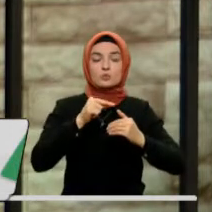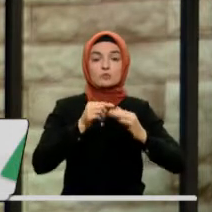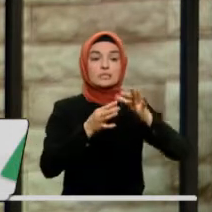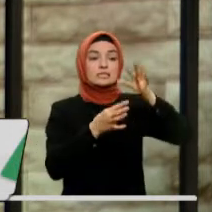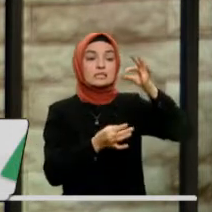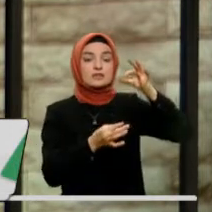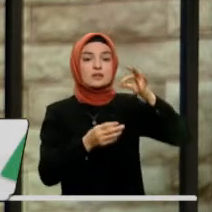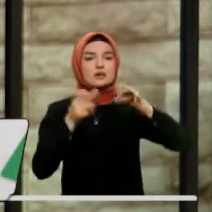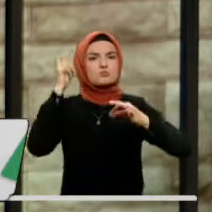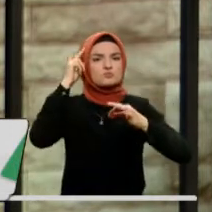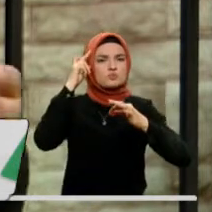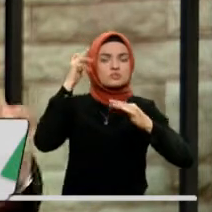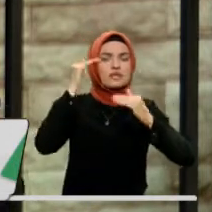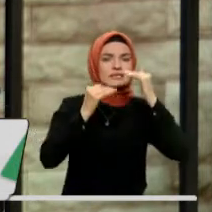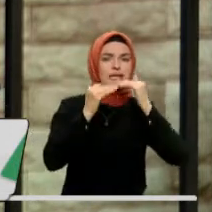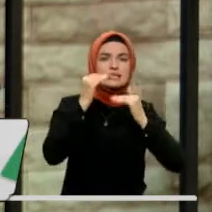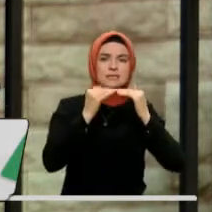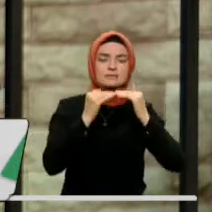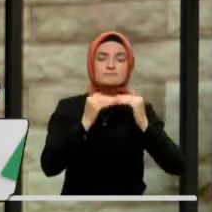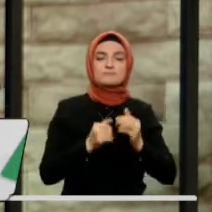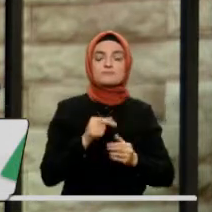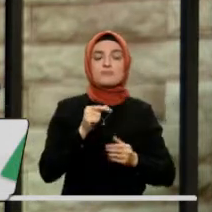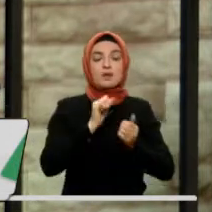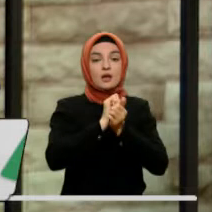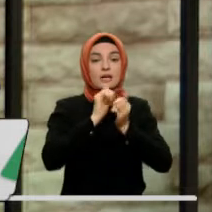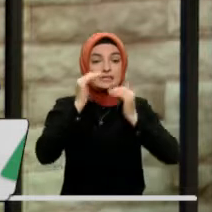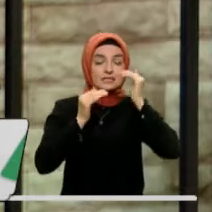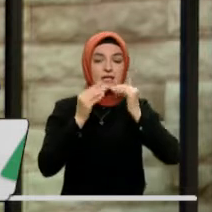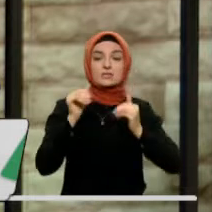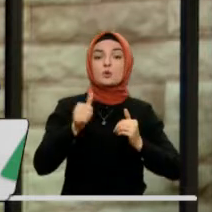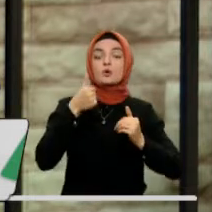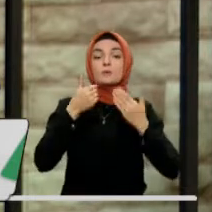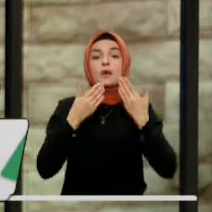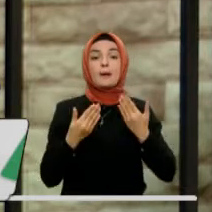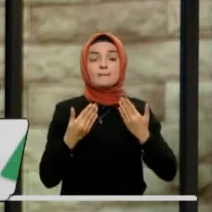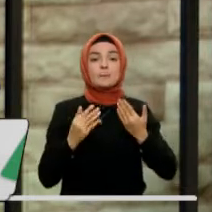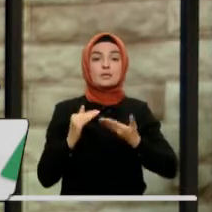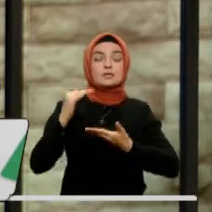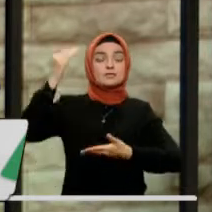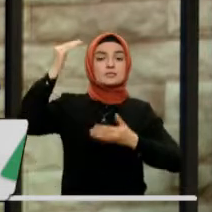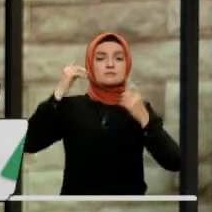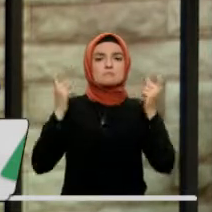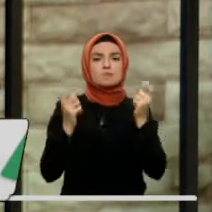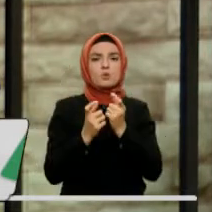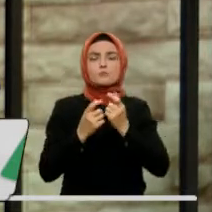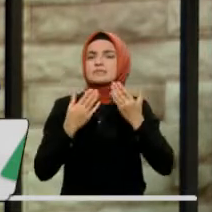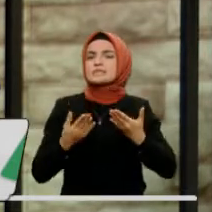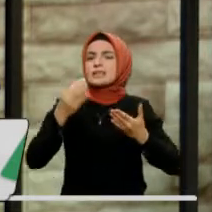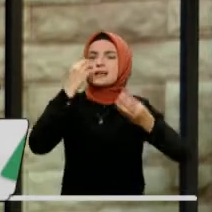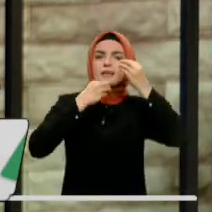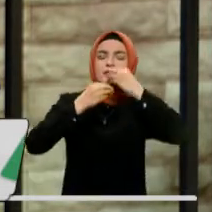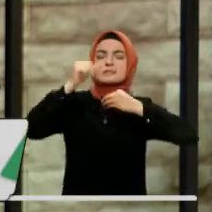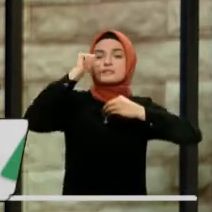ruhsal dengesi. Tabii biz aile dengelerini konuşuyoruz, bu çok önemli ama yetiştirdiğiniz ortamda ne yediğiniz, ne içtiğiniz